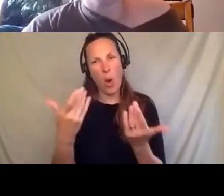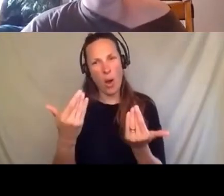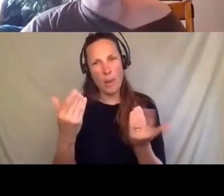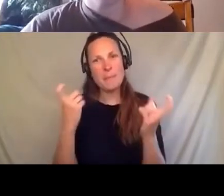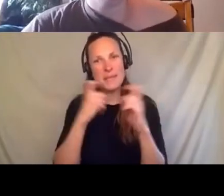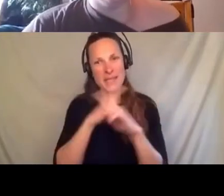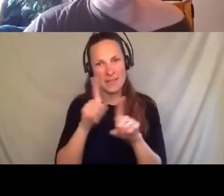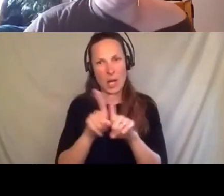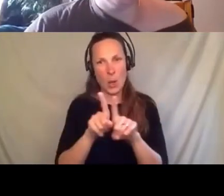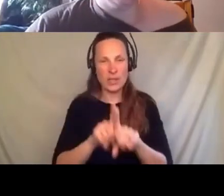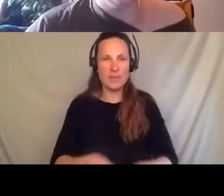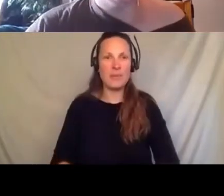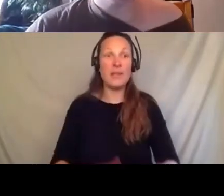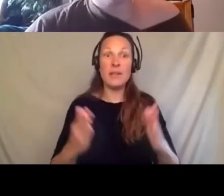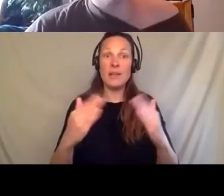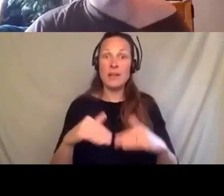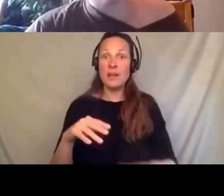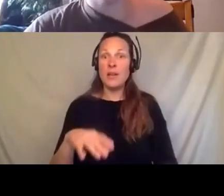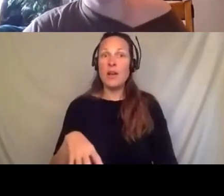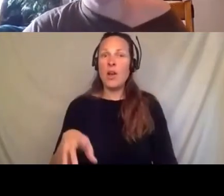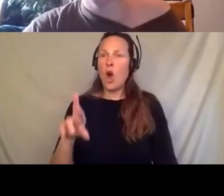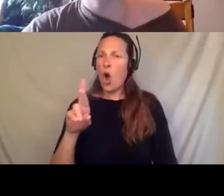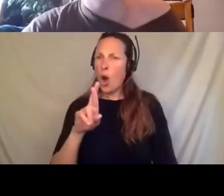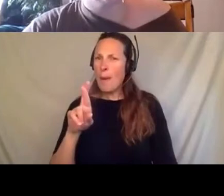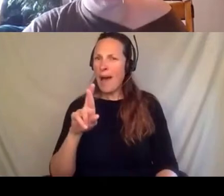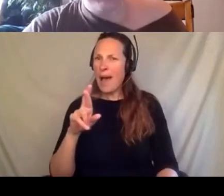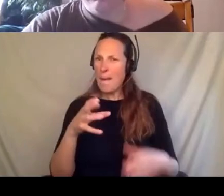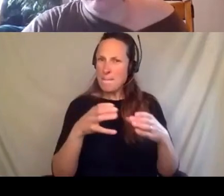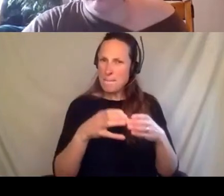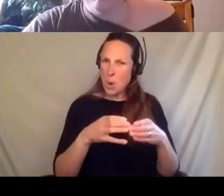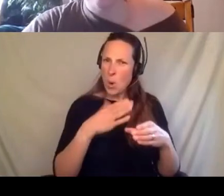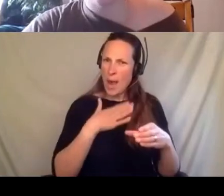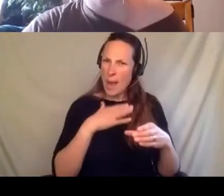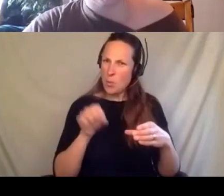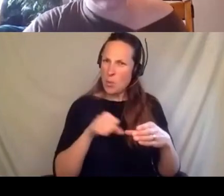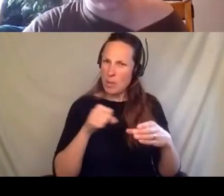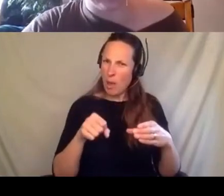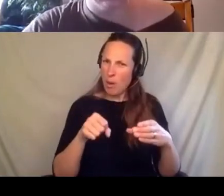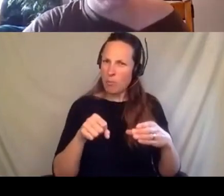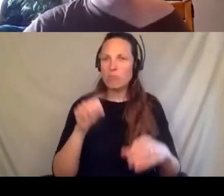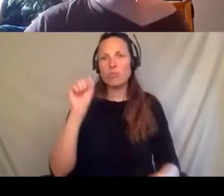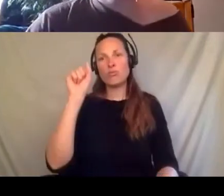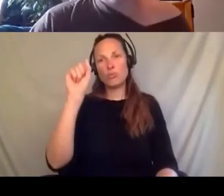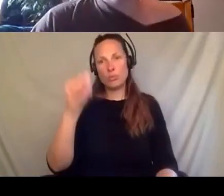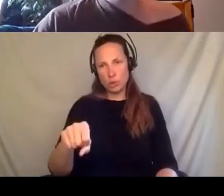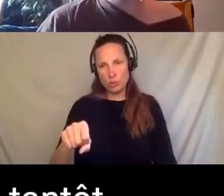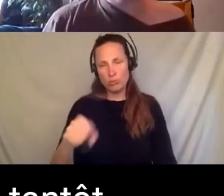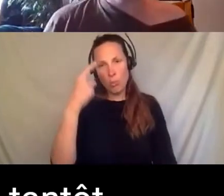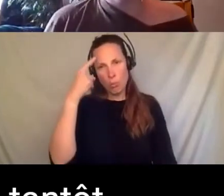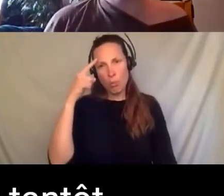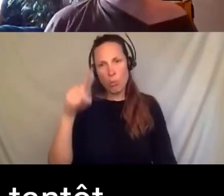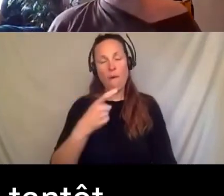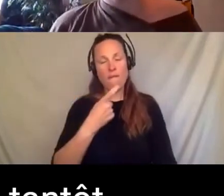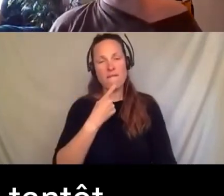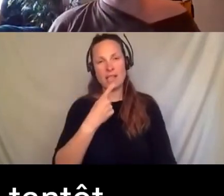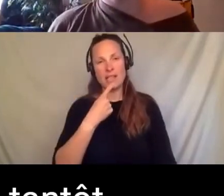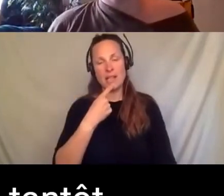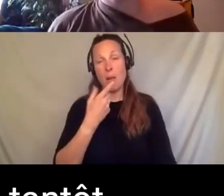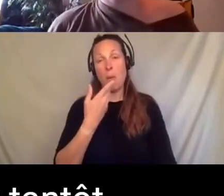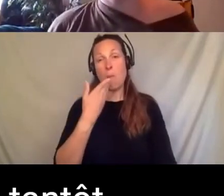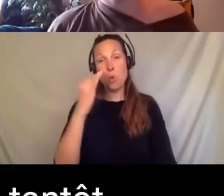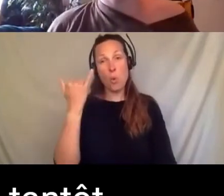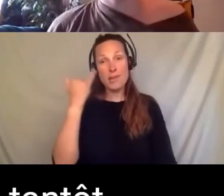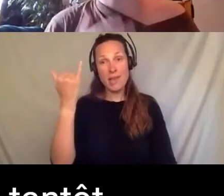Et maintenant, le romarin. Est-ce qu'il est heureux en pot? Oui, très facile. Idéal même parce